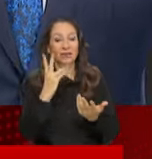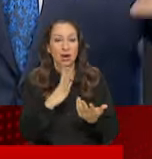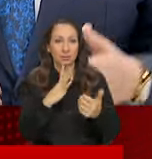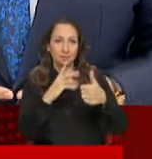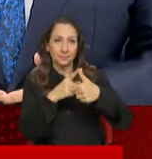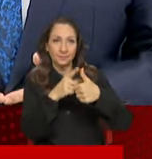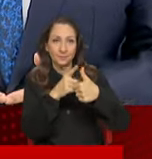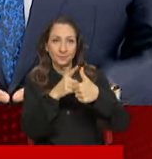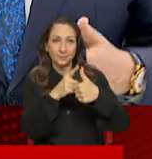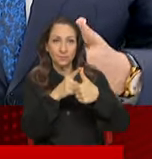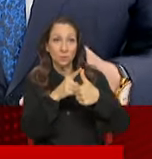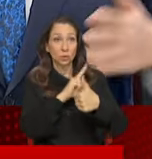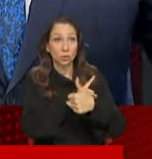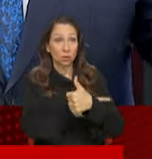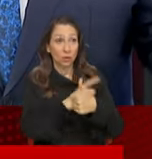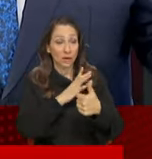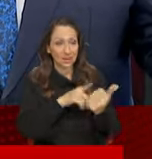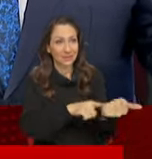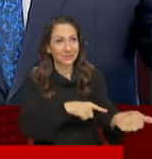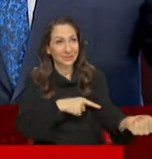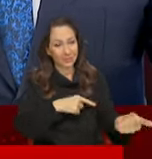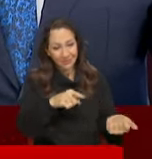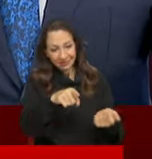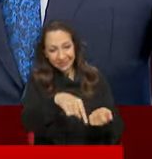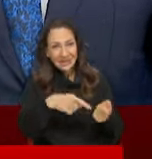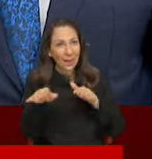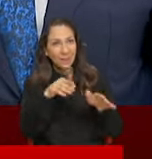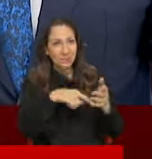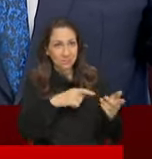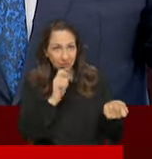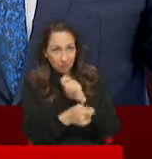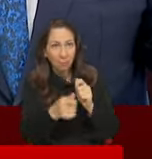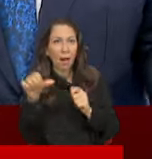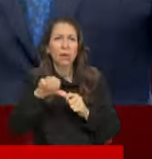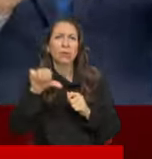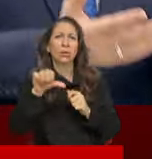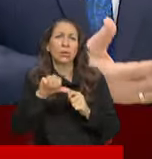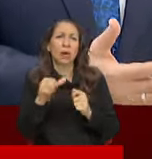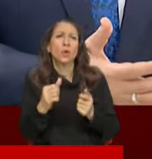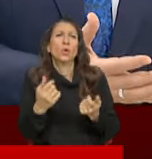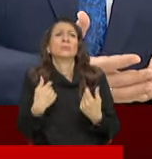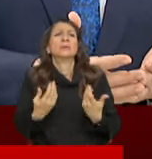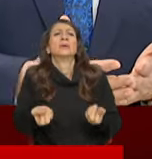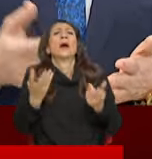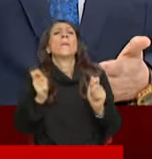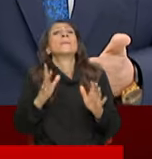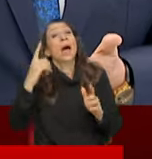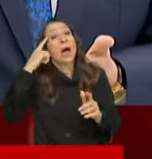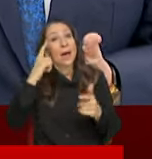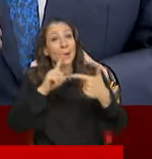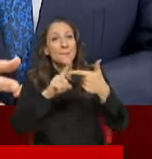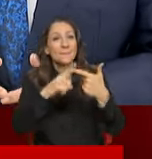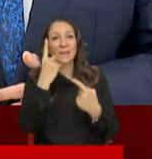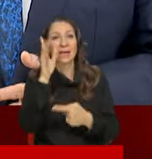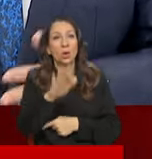var Bir tanesi gücün yetiyorsa fay hatının Yerini değiştir gücümüz yetmeyeceğini göre Hayatının yeri değişmeyeceğine göre bir tane